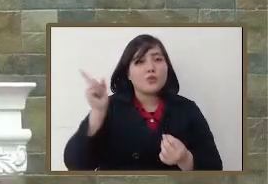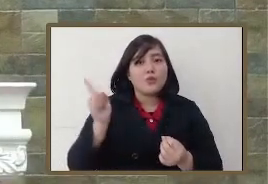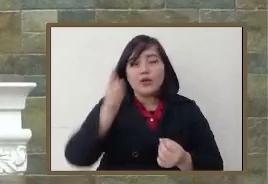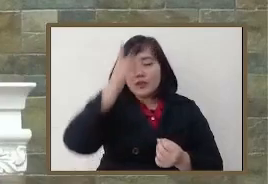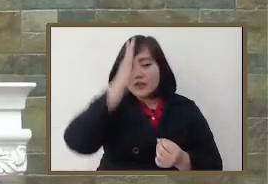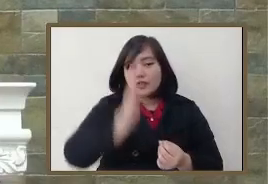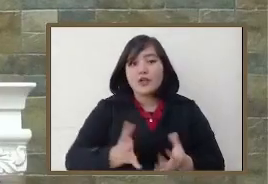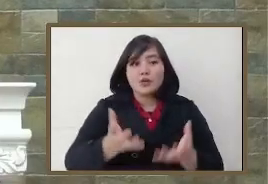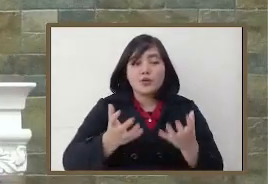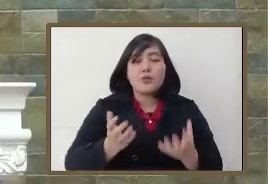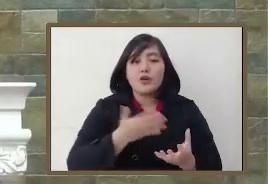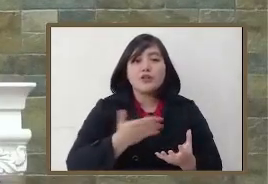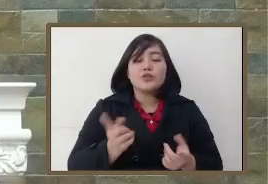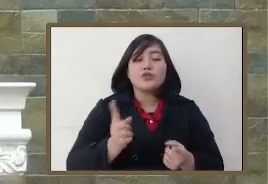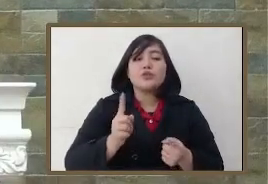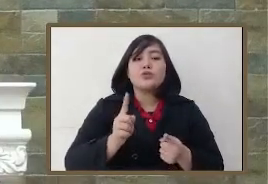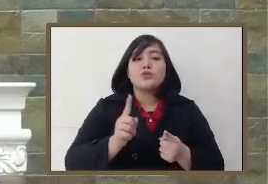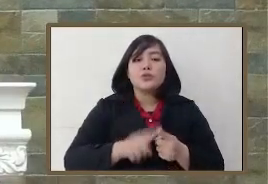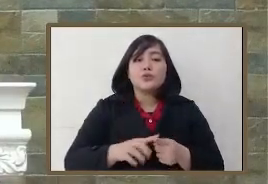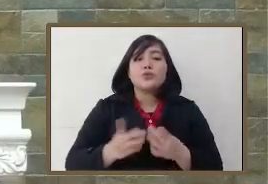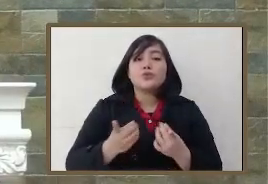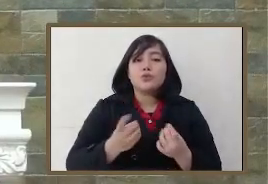be where God wants you to be